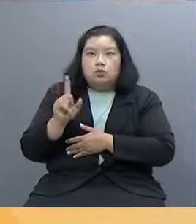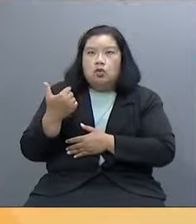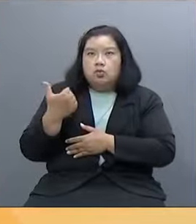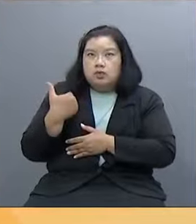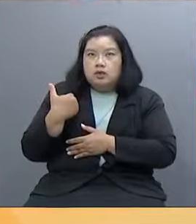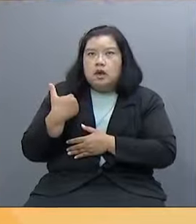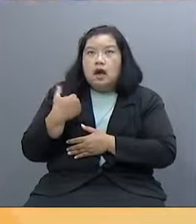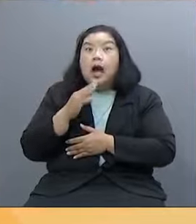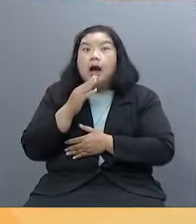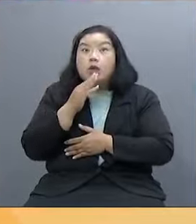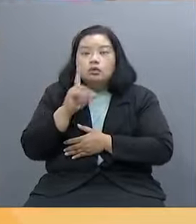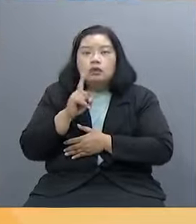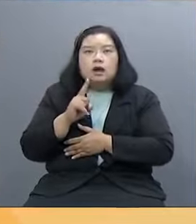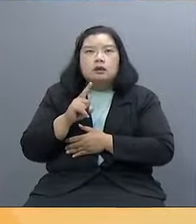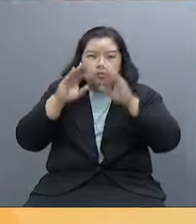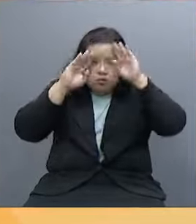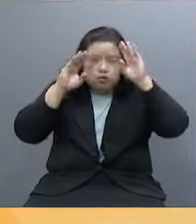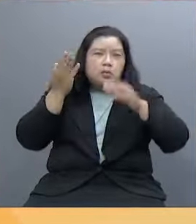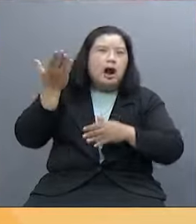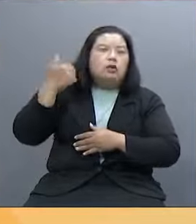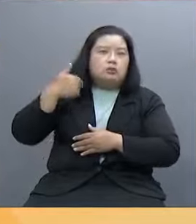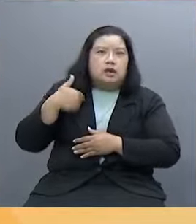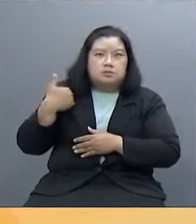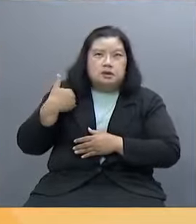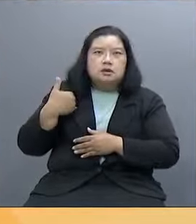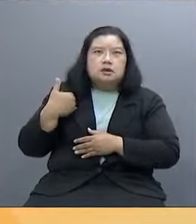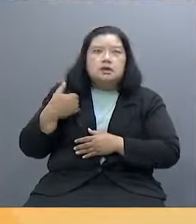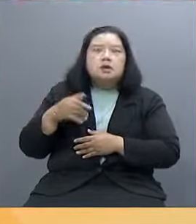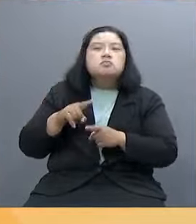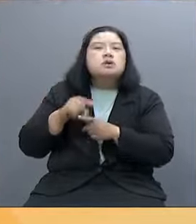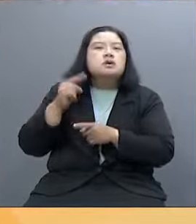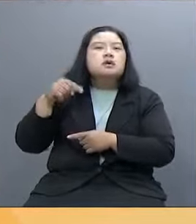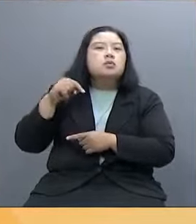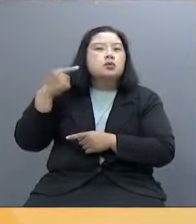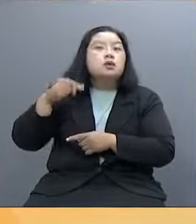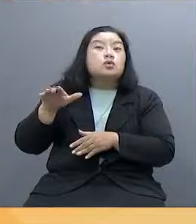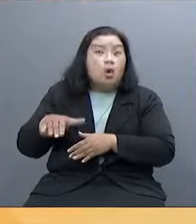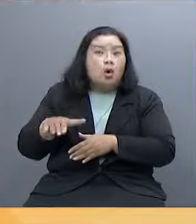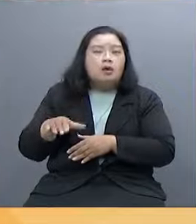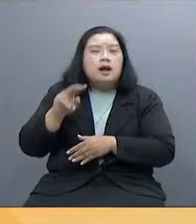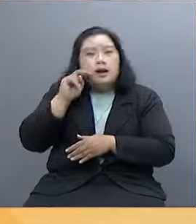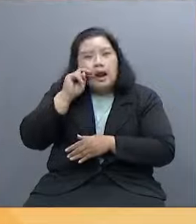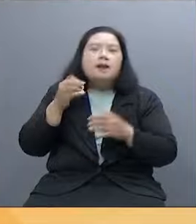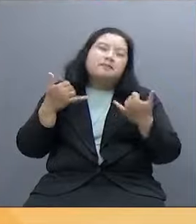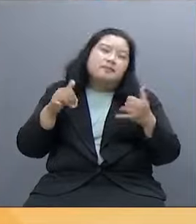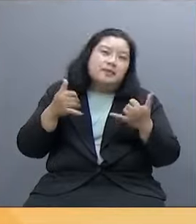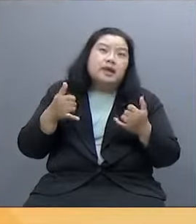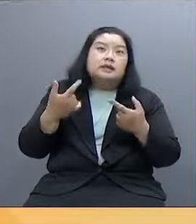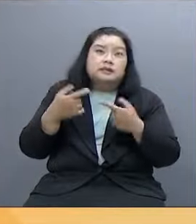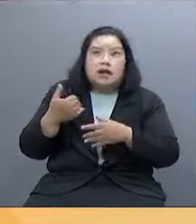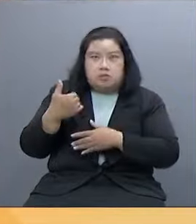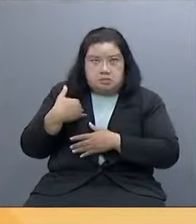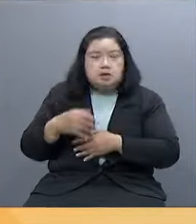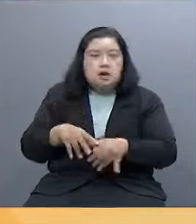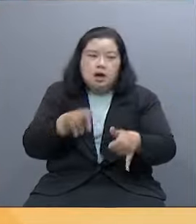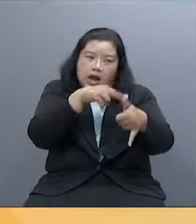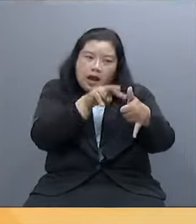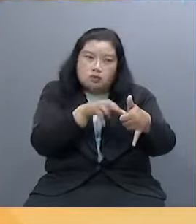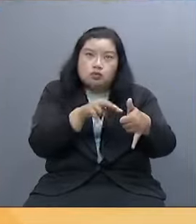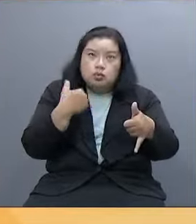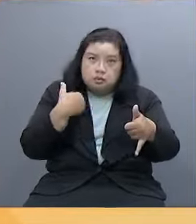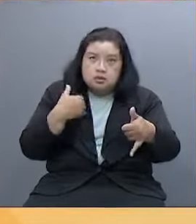าประสบการณ์นี้มาจากพี่ปูช่างแต่งหน้าพาน้องมะลิลูกสาวไปเล่นน้ำที่สยามมาเขาก็มีการตรวจหลายอย่างว่าคุณมี